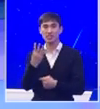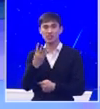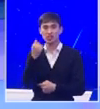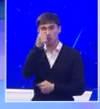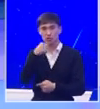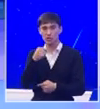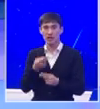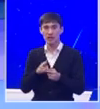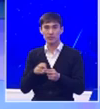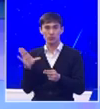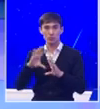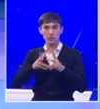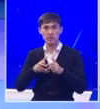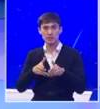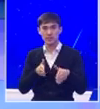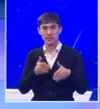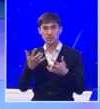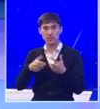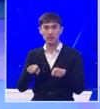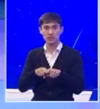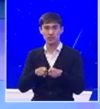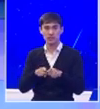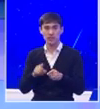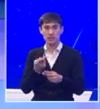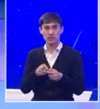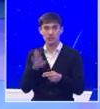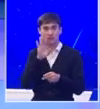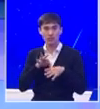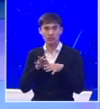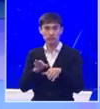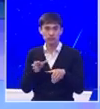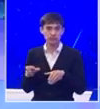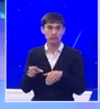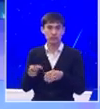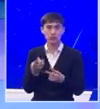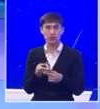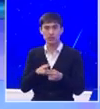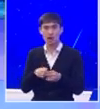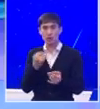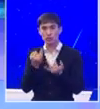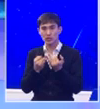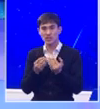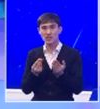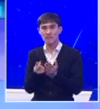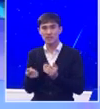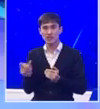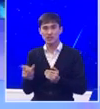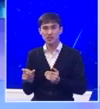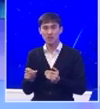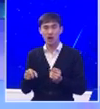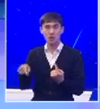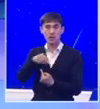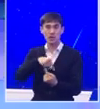несколько. Для этого нужна дорога, водовод и водоотведение. Необходимые затраты аким области обсудил с инвесторами во время рабочего объезда Талгарского